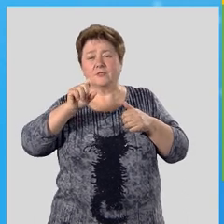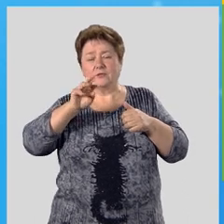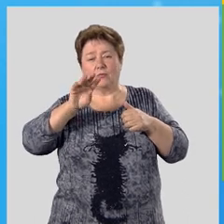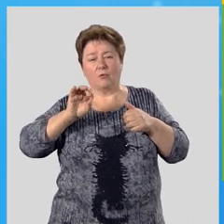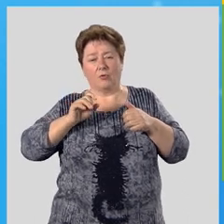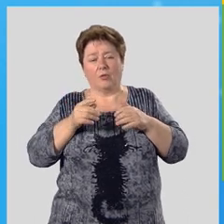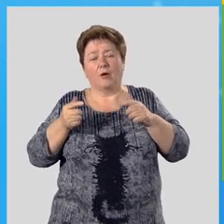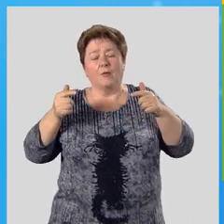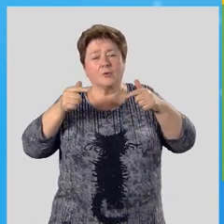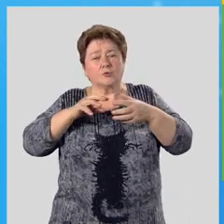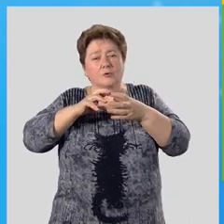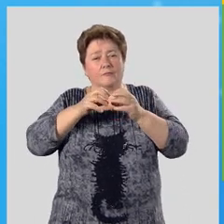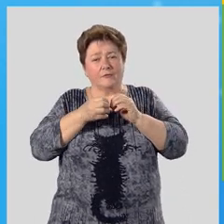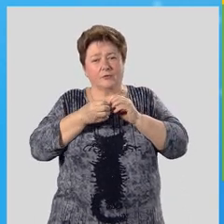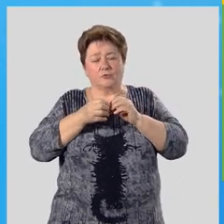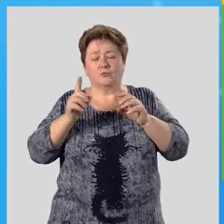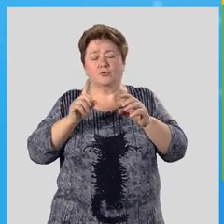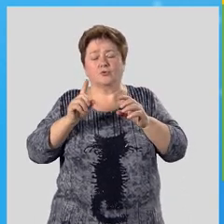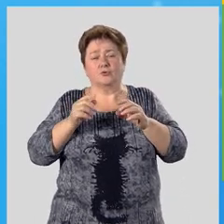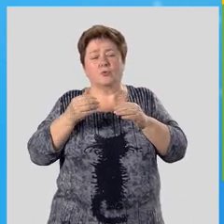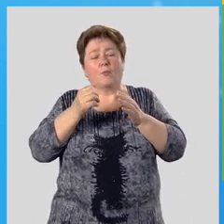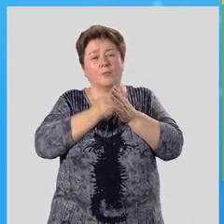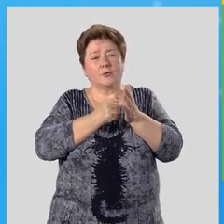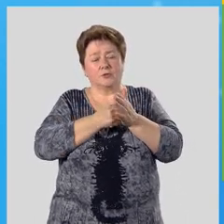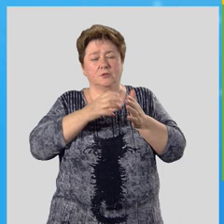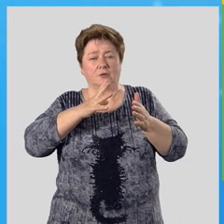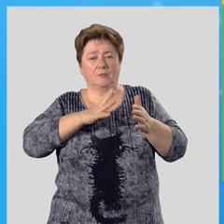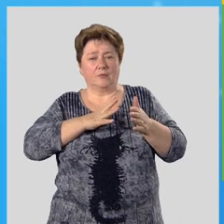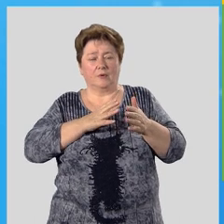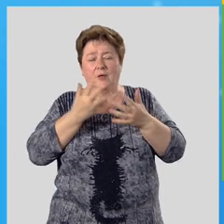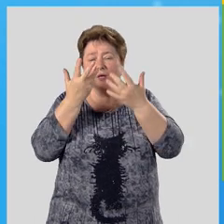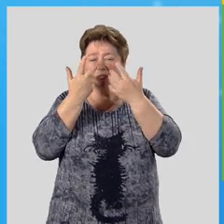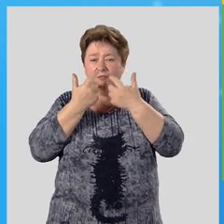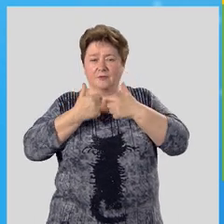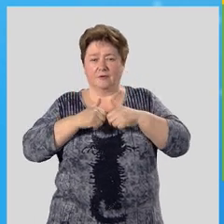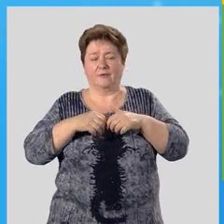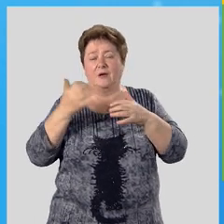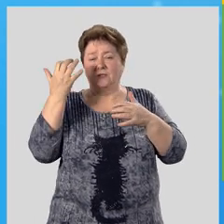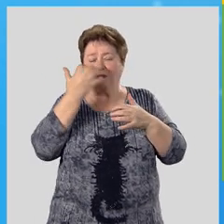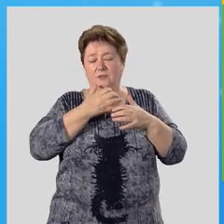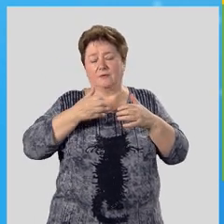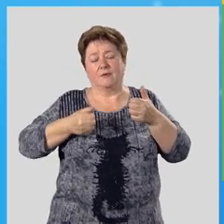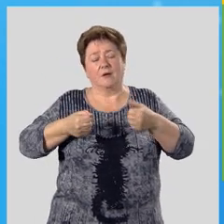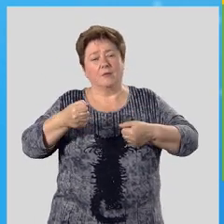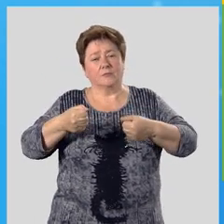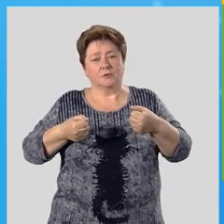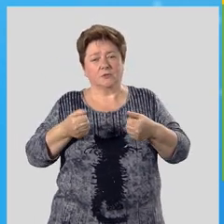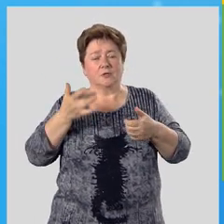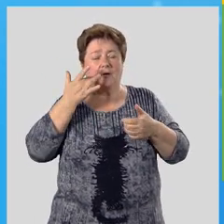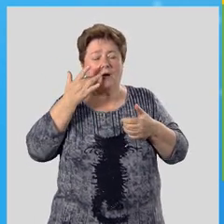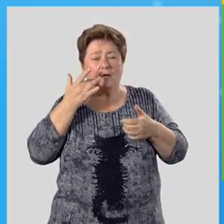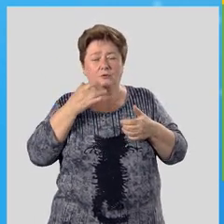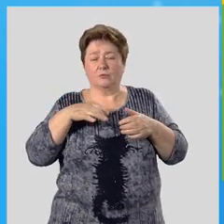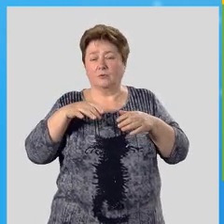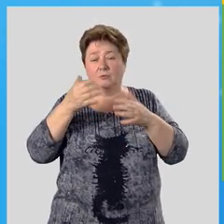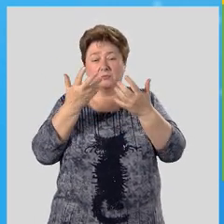ученый-физиолог пришел к выводу, что ее причиной стала цветовая слепота машиниста, который